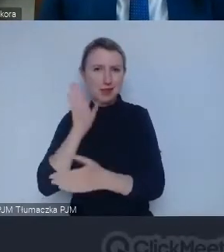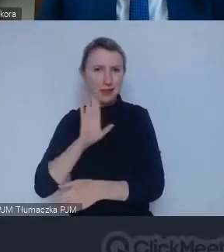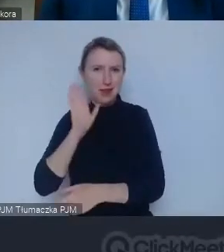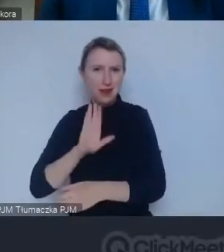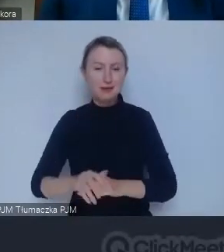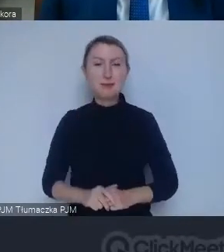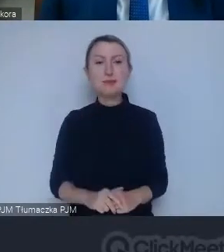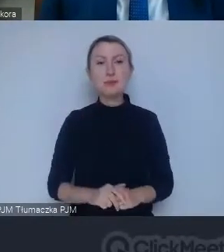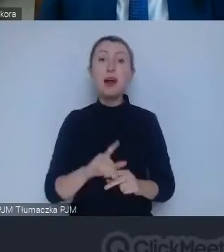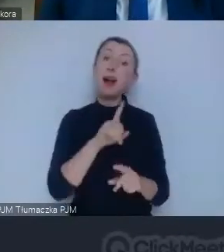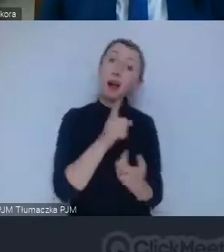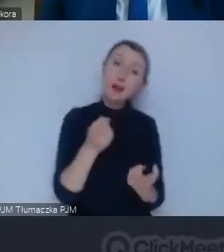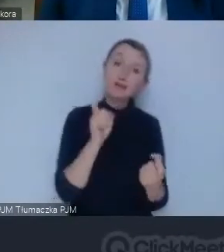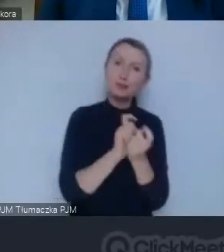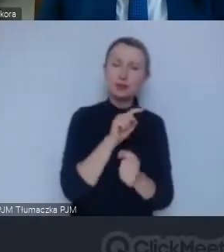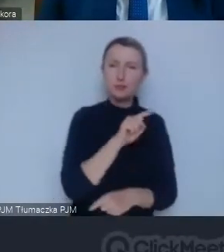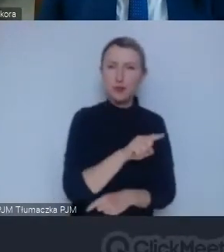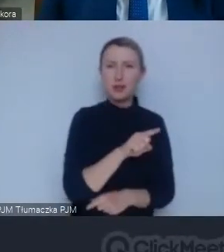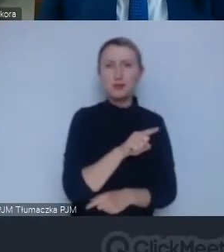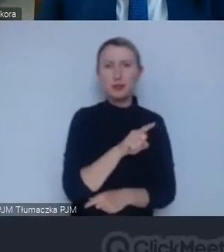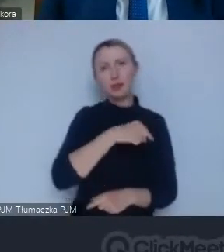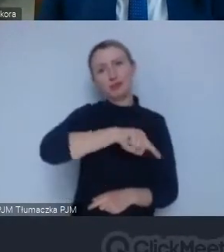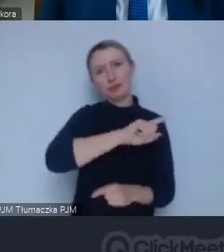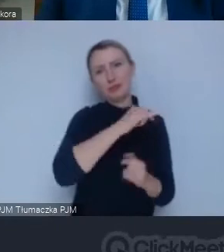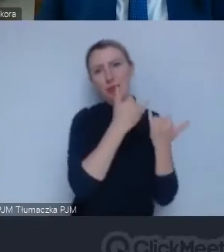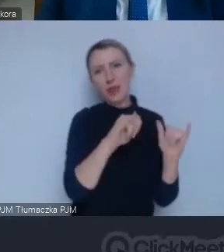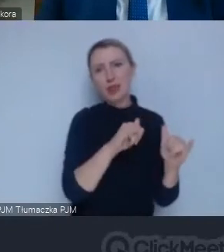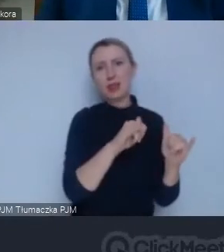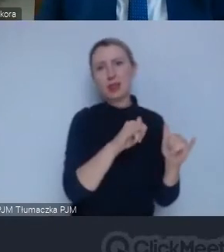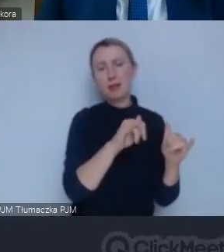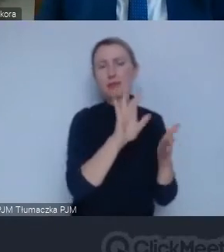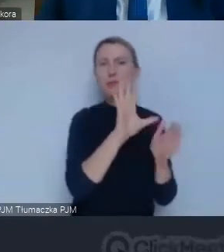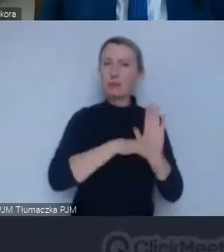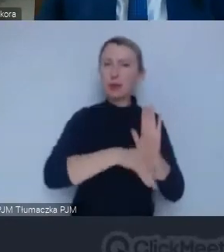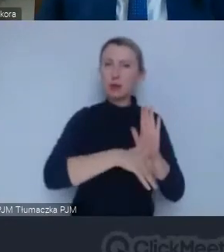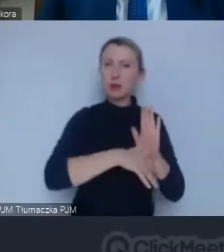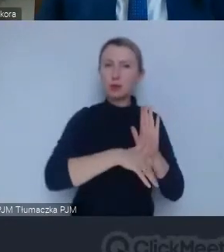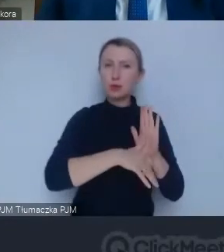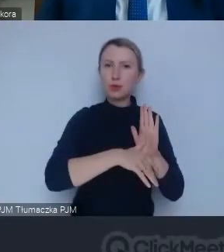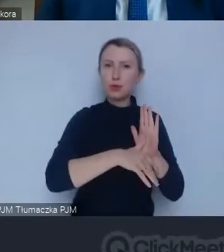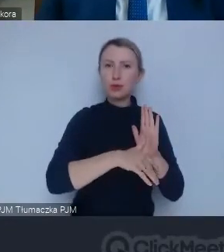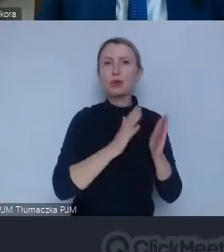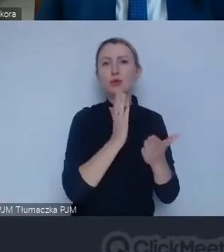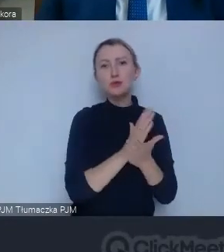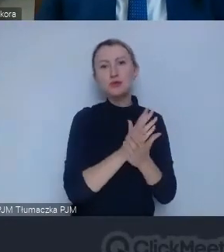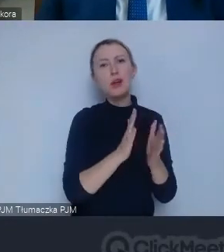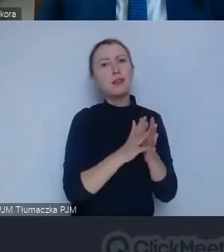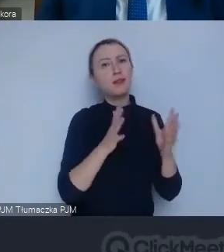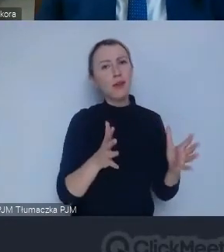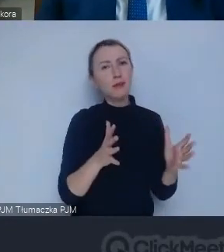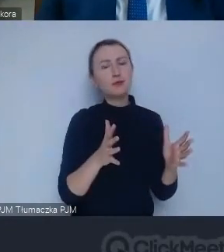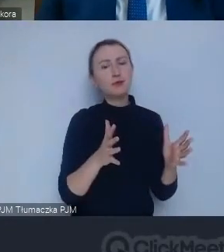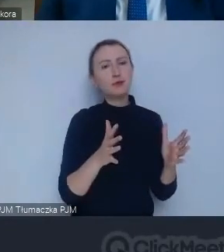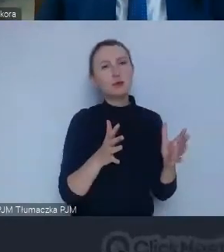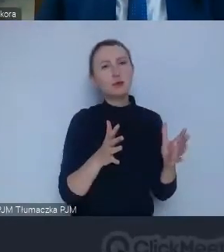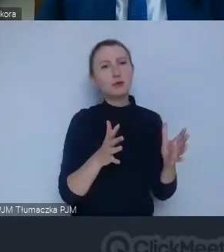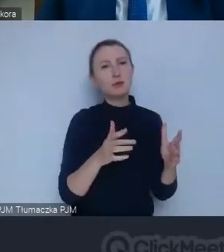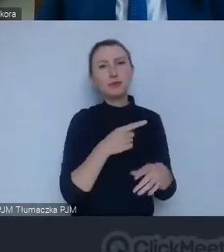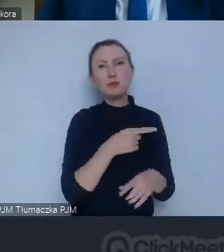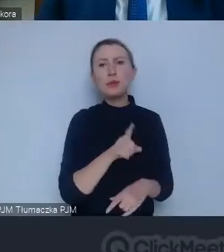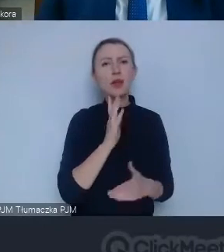W przeciwieństwie do niektórych innych miast, zwłaszcza średnich i większych, które